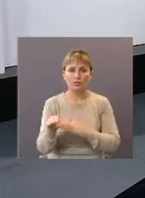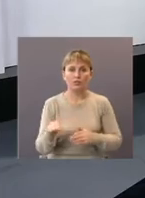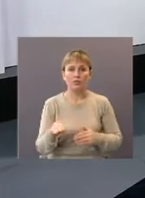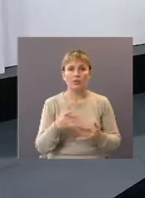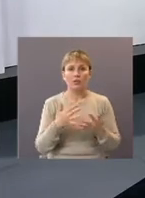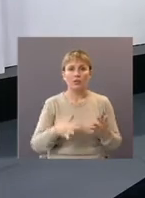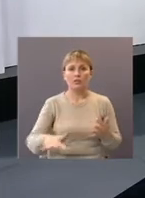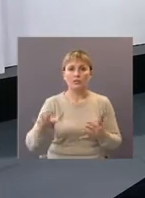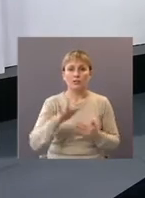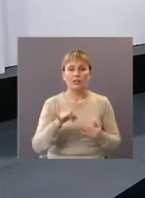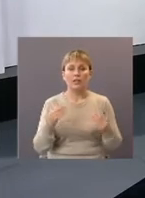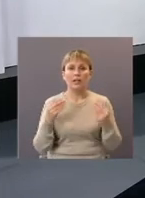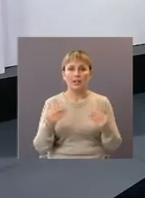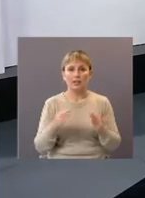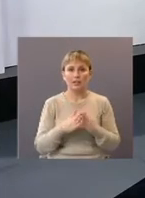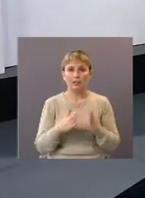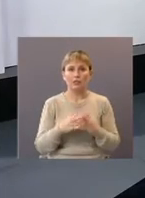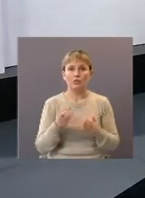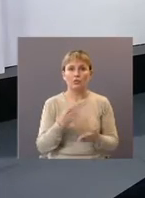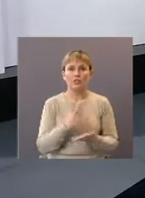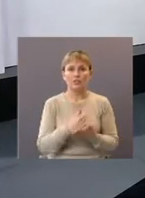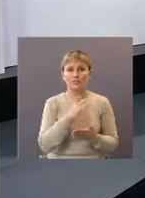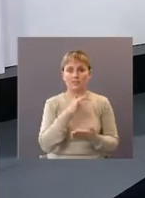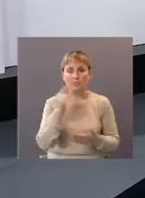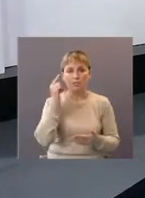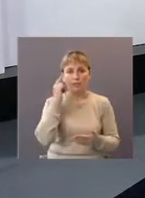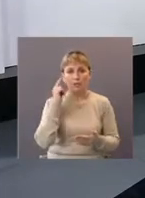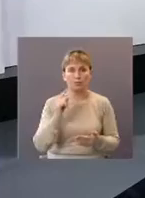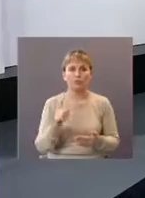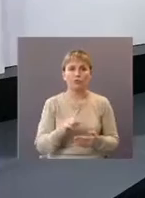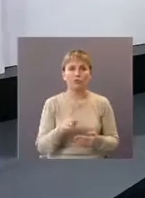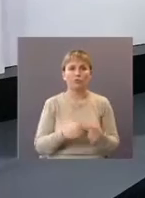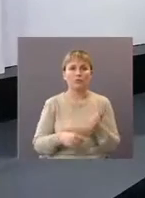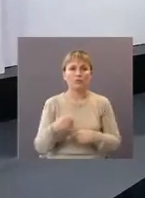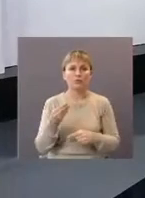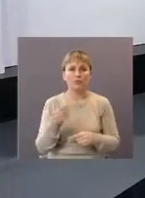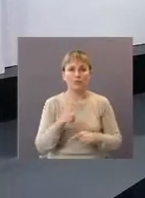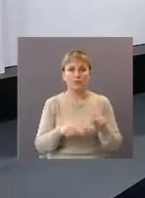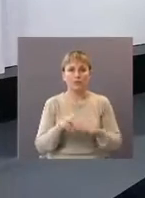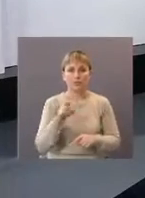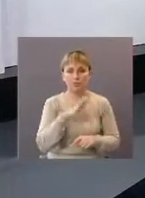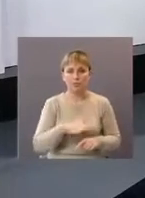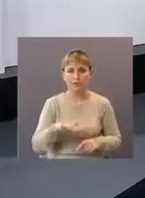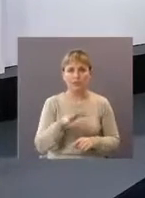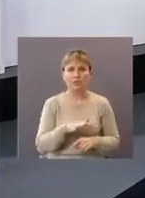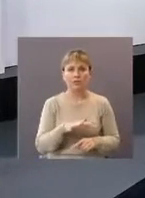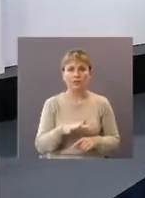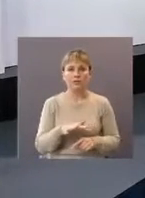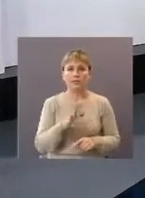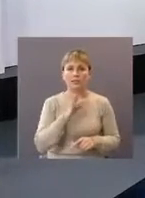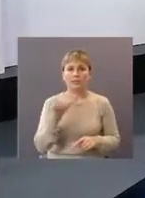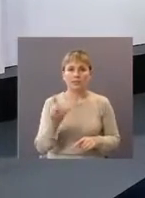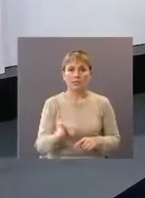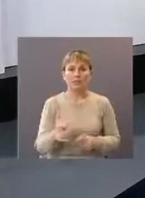офшорных зонах и элитных апартаментов еще есть время задуматься над тем, чтобы вернуть деньги в родную страну. Моя коллега Рамина